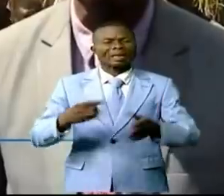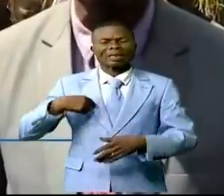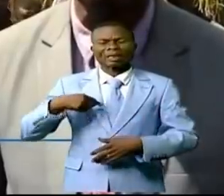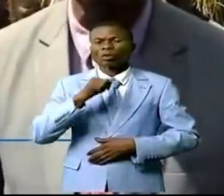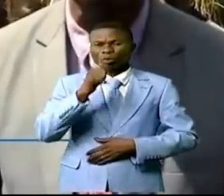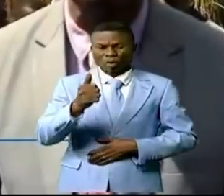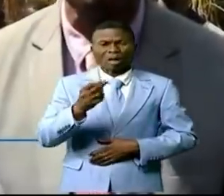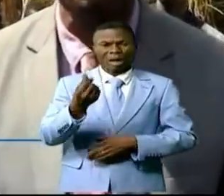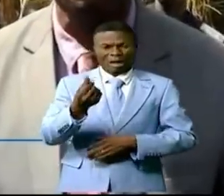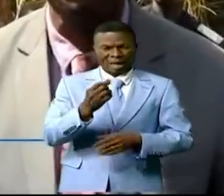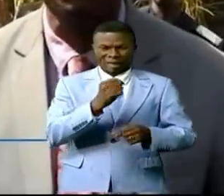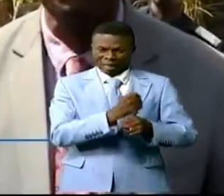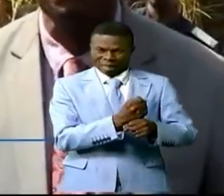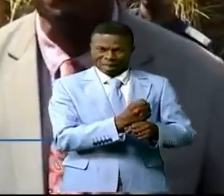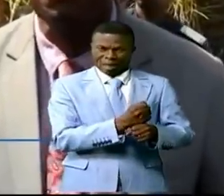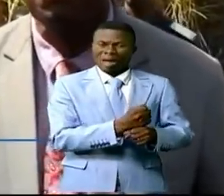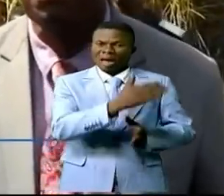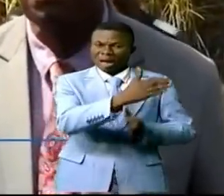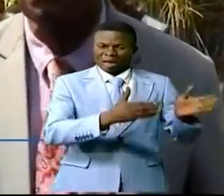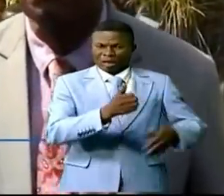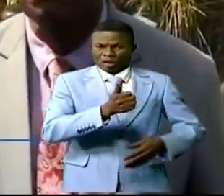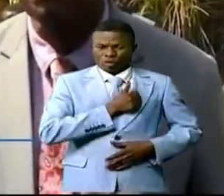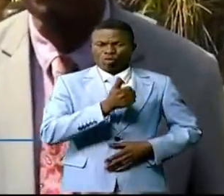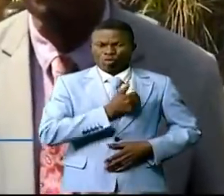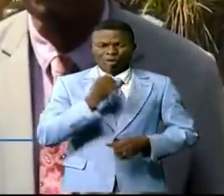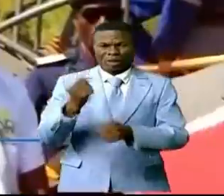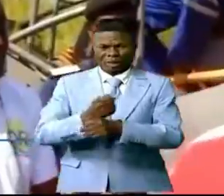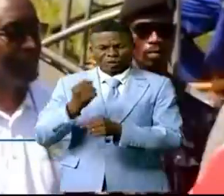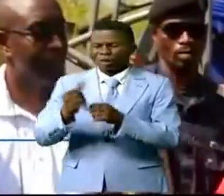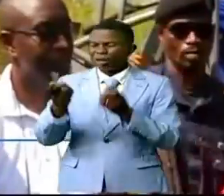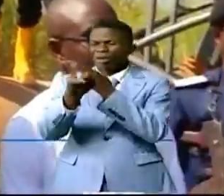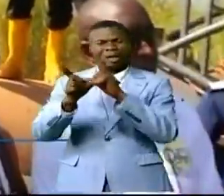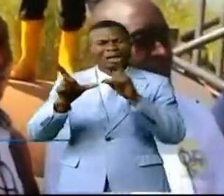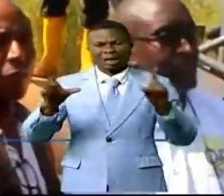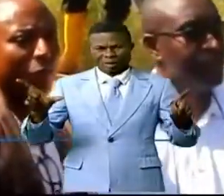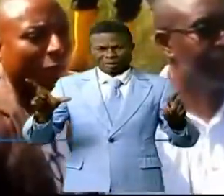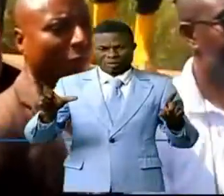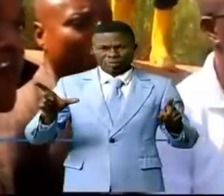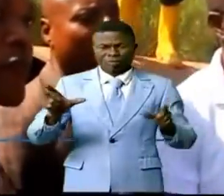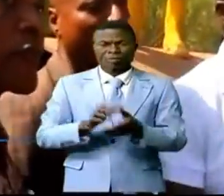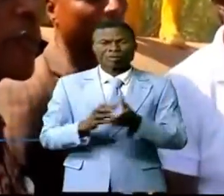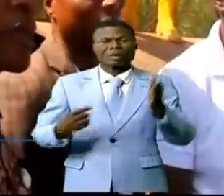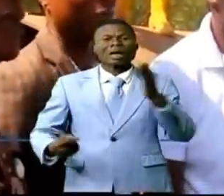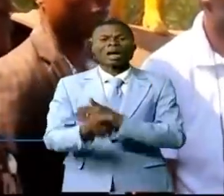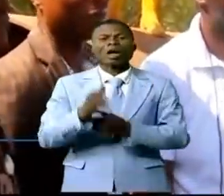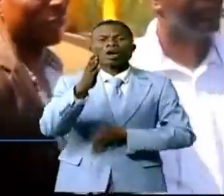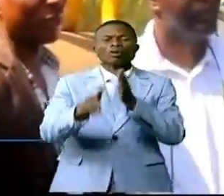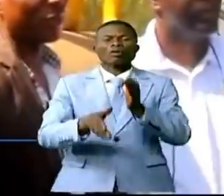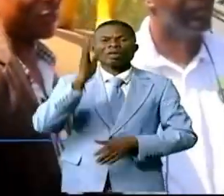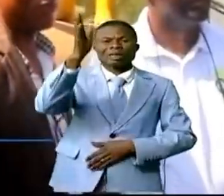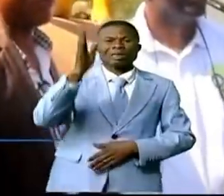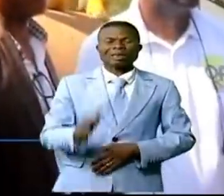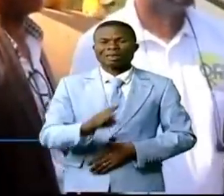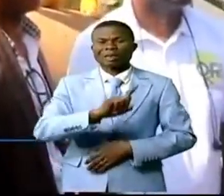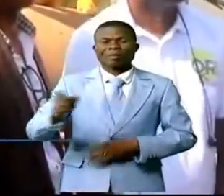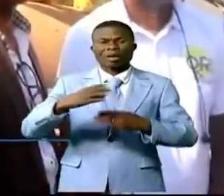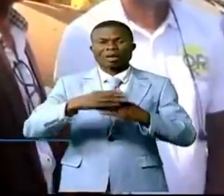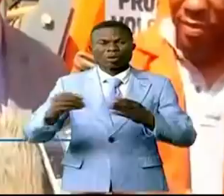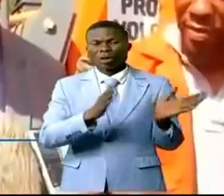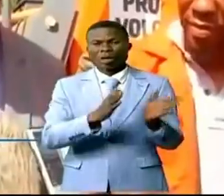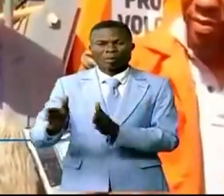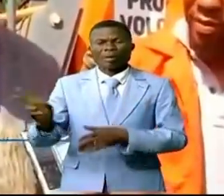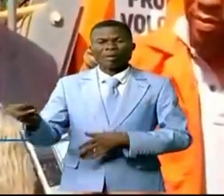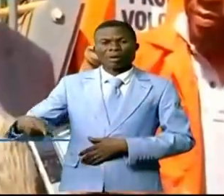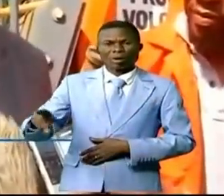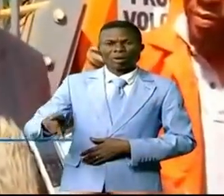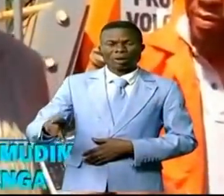on a l'argent dans notre compte et nous travaillons, on est libre. Accusé d'avoir détourné 500 000 dollars destinés à la